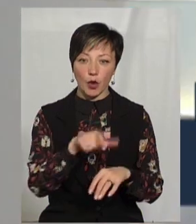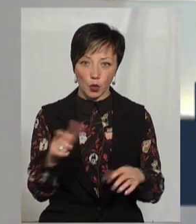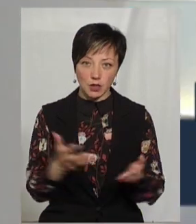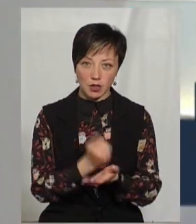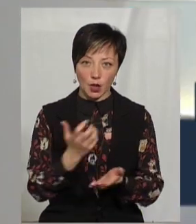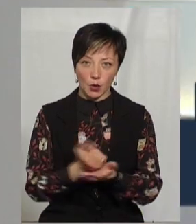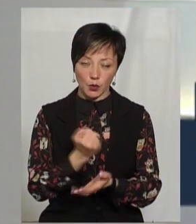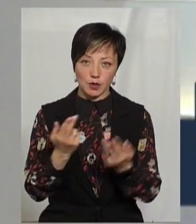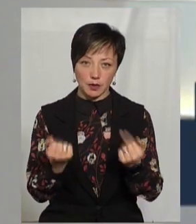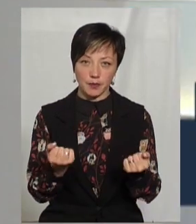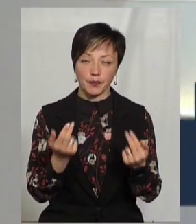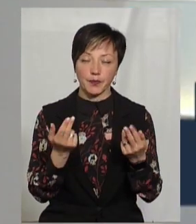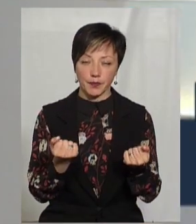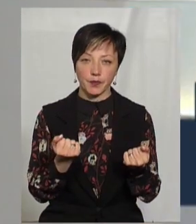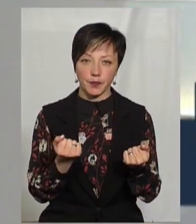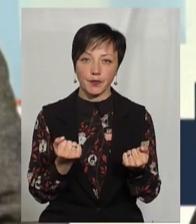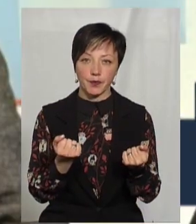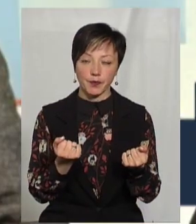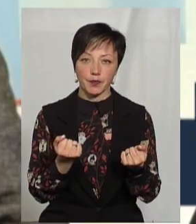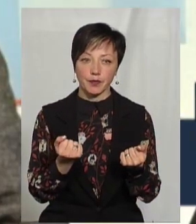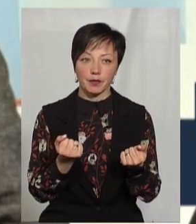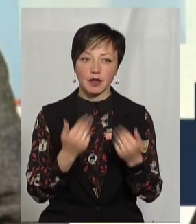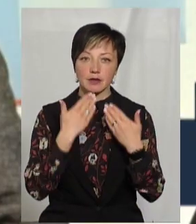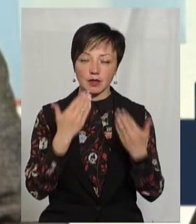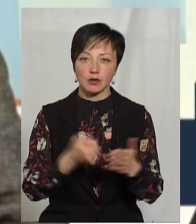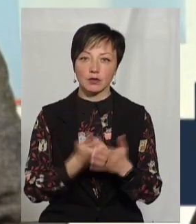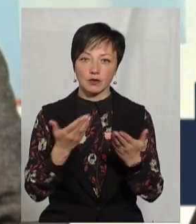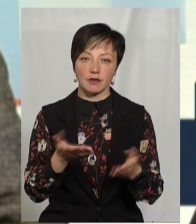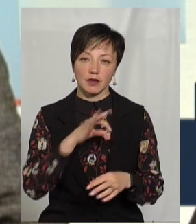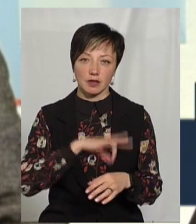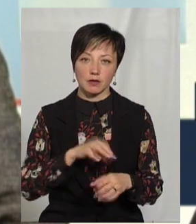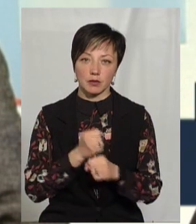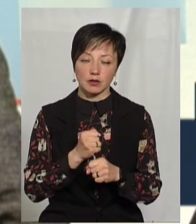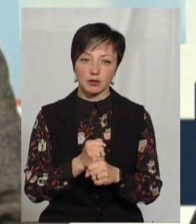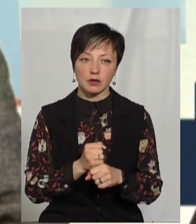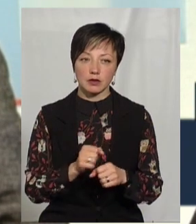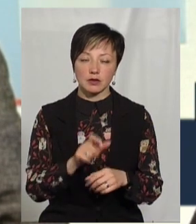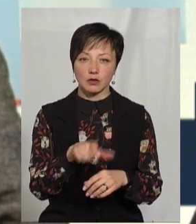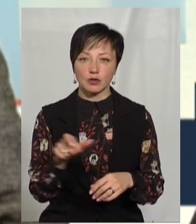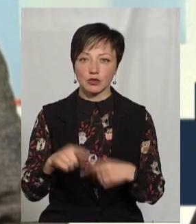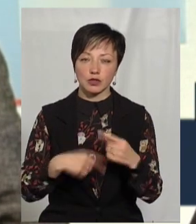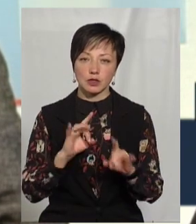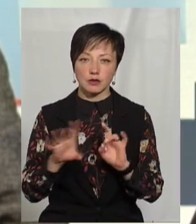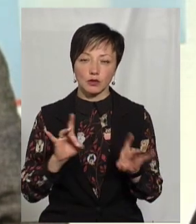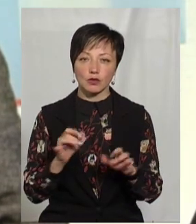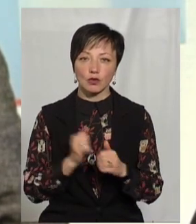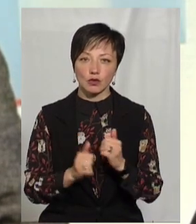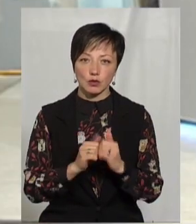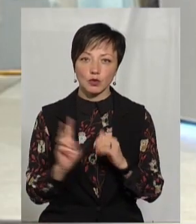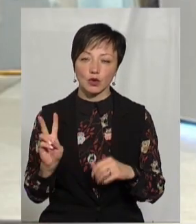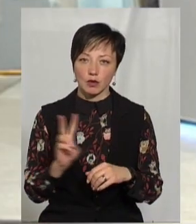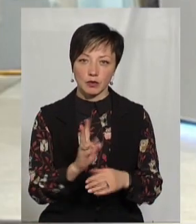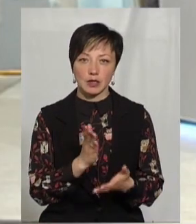про ваші послуги дізнались люди? Так, дізнаються люди, дуже ефективно діє, звертаються люди через рекламу в тролейбусі. В